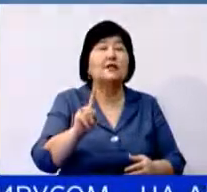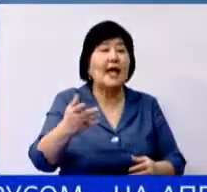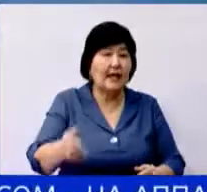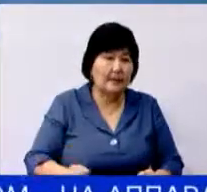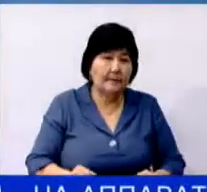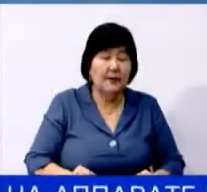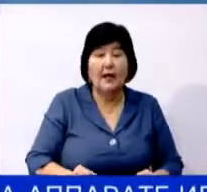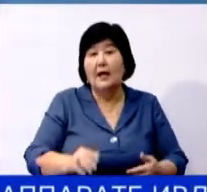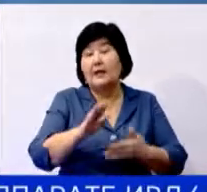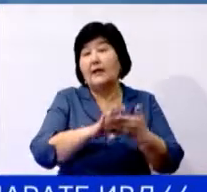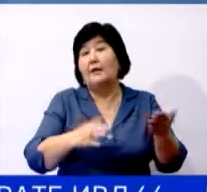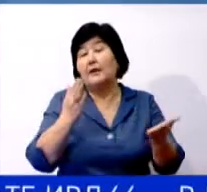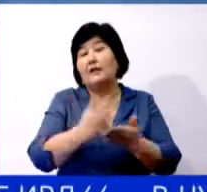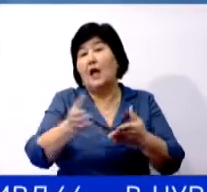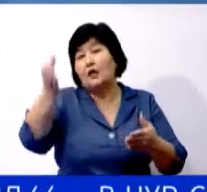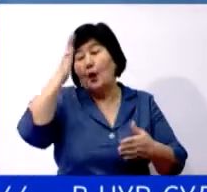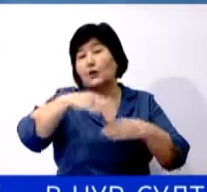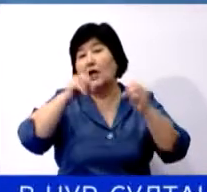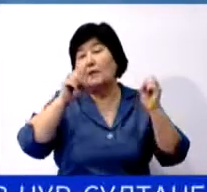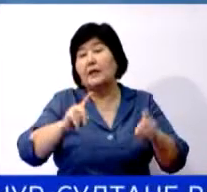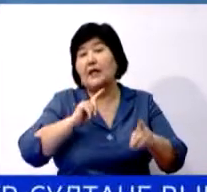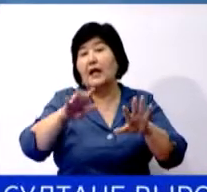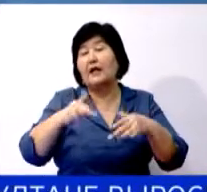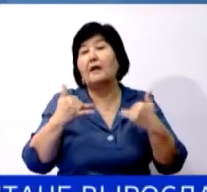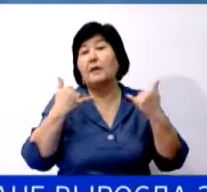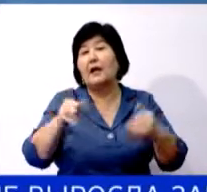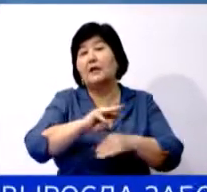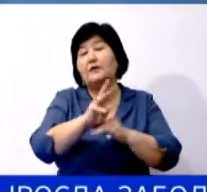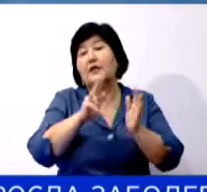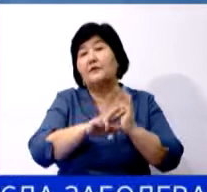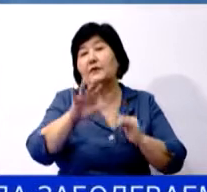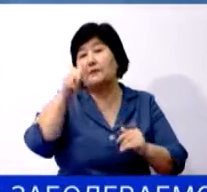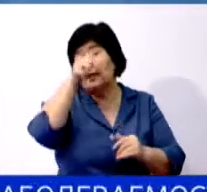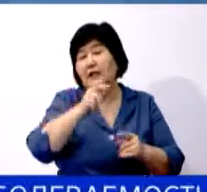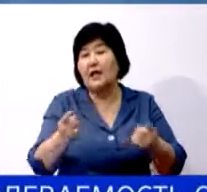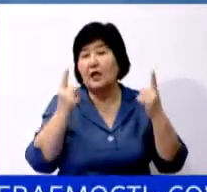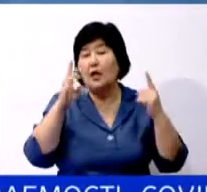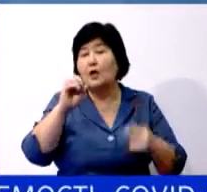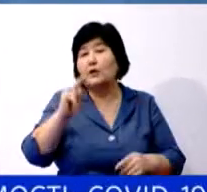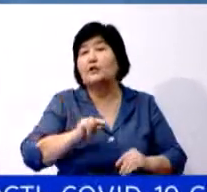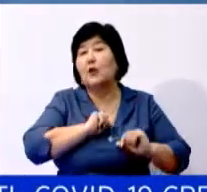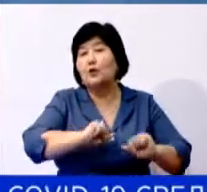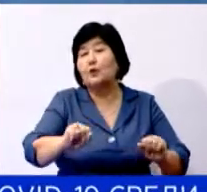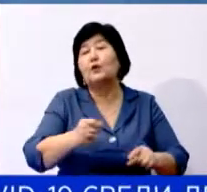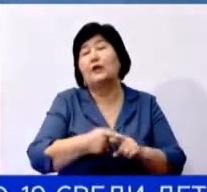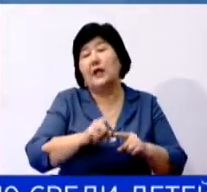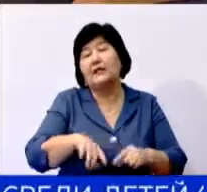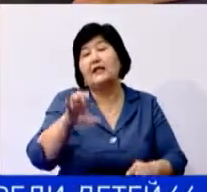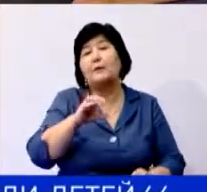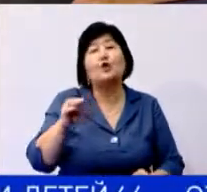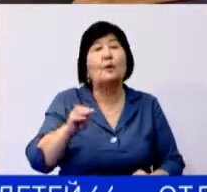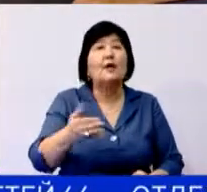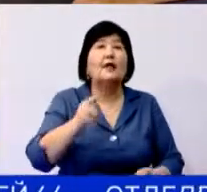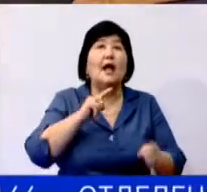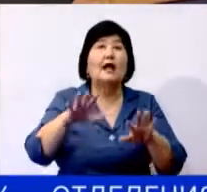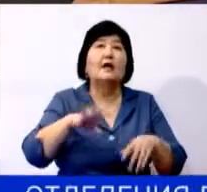далее состоялась научно-практическая конференция посвященная 85-летию героя с исторического труда соли мужем а века вай на